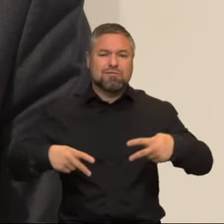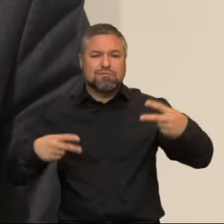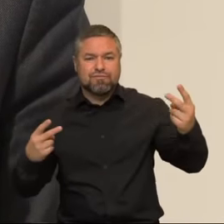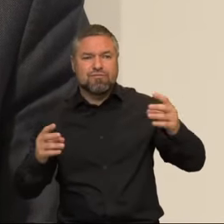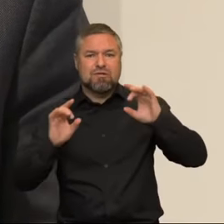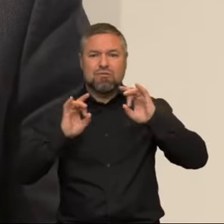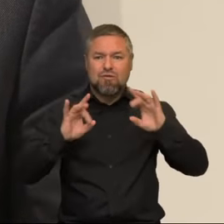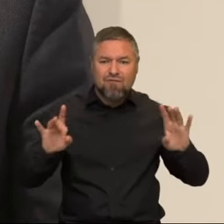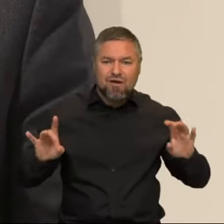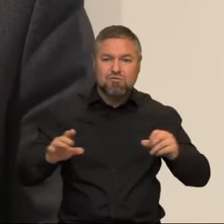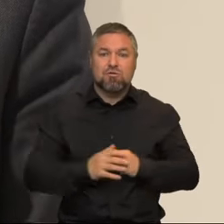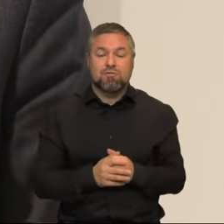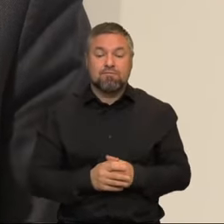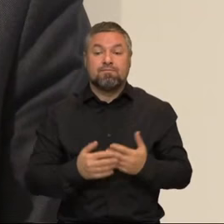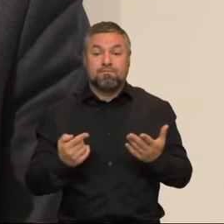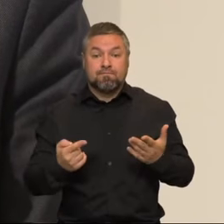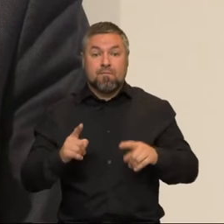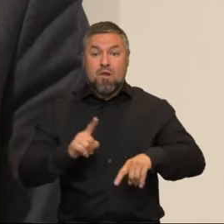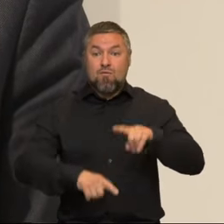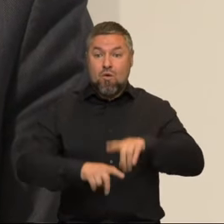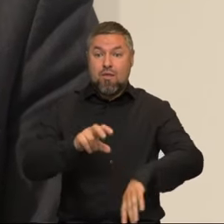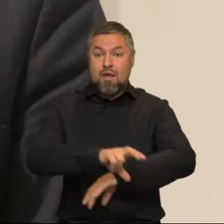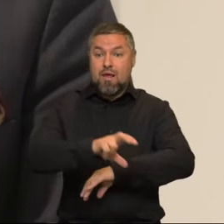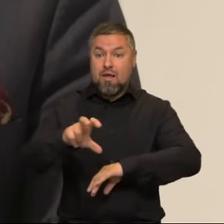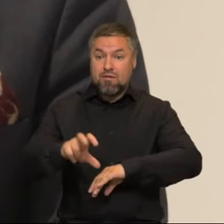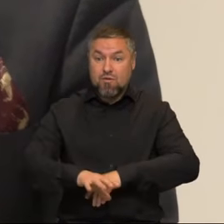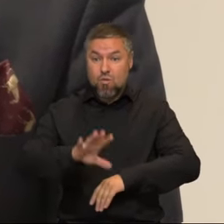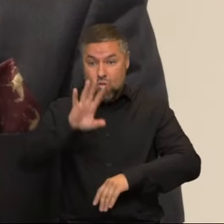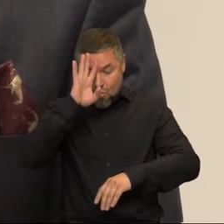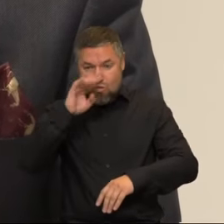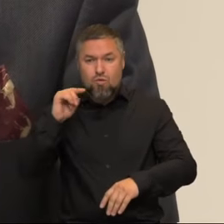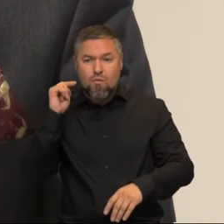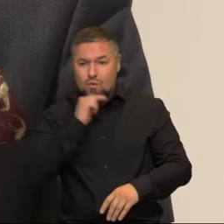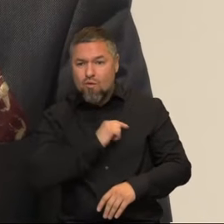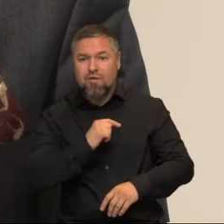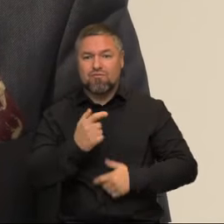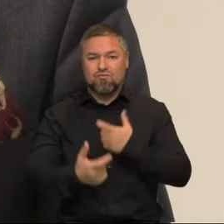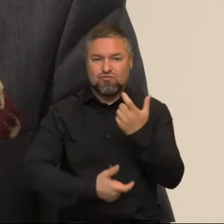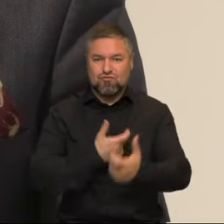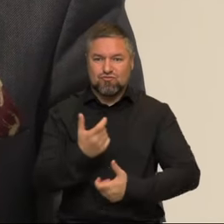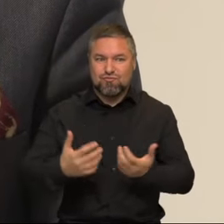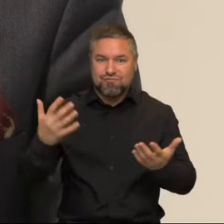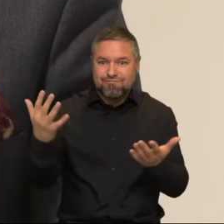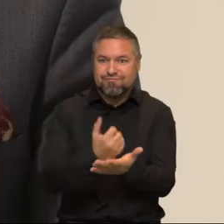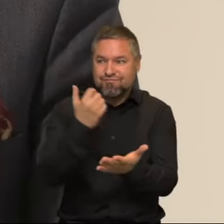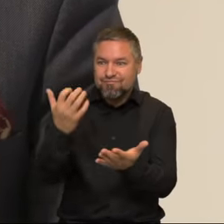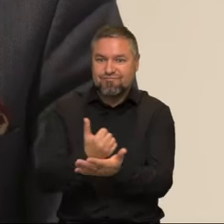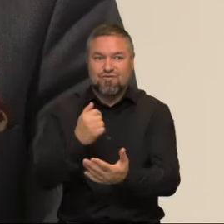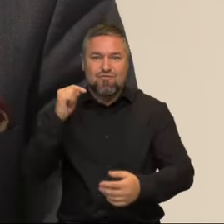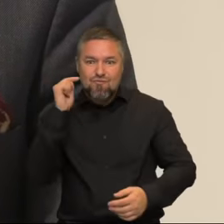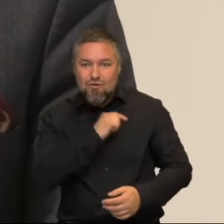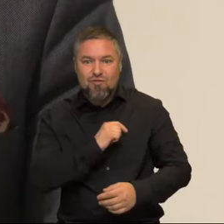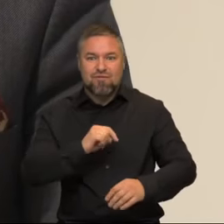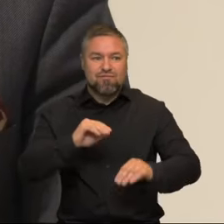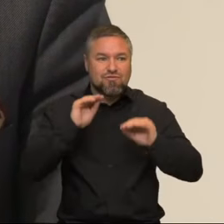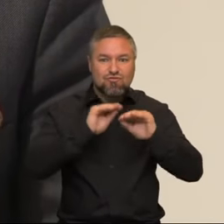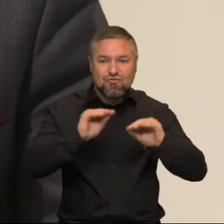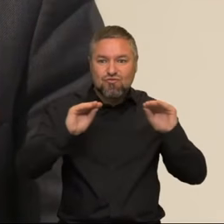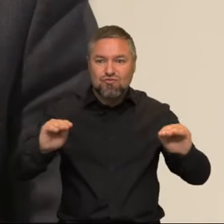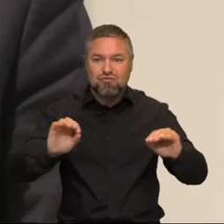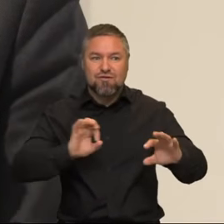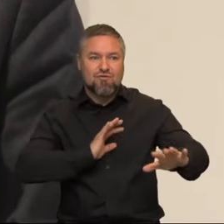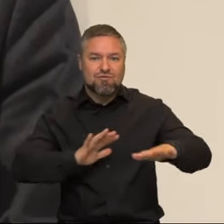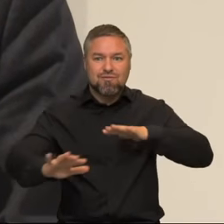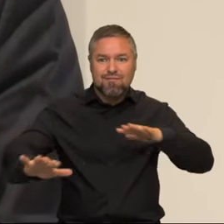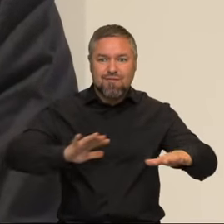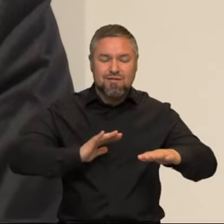profesorami, no, Politechnika Łódzka potrafiła zdobywać, potrafiła kształtować również swoje miejsce,